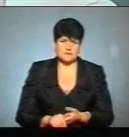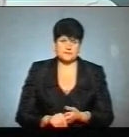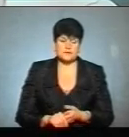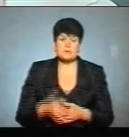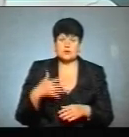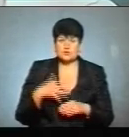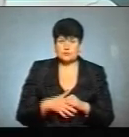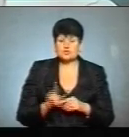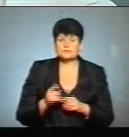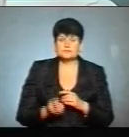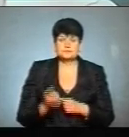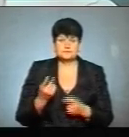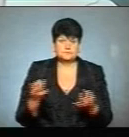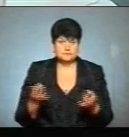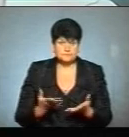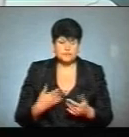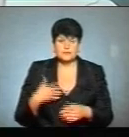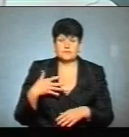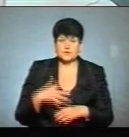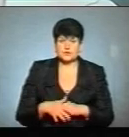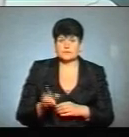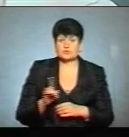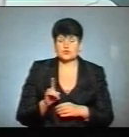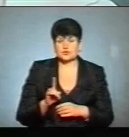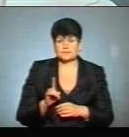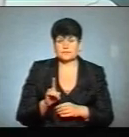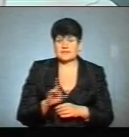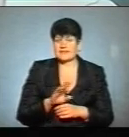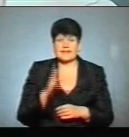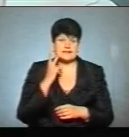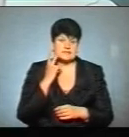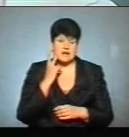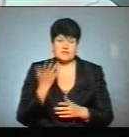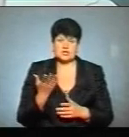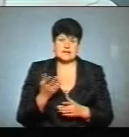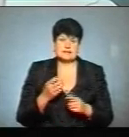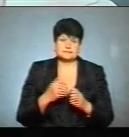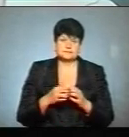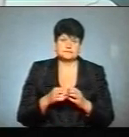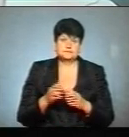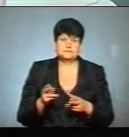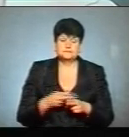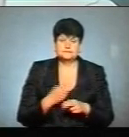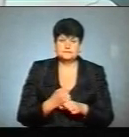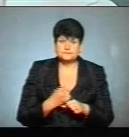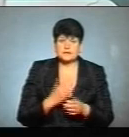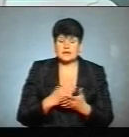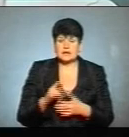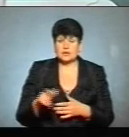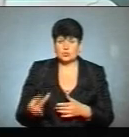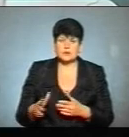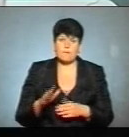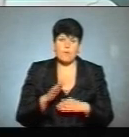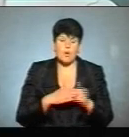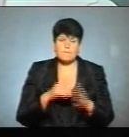чому виникла потреба, тому що ми розуміємо, що не завжди серед безробітних, які зареєстровані служби, є люди по тих